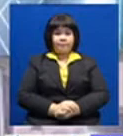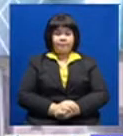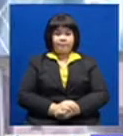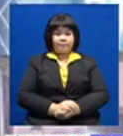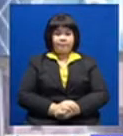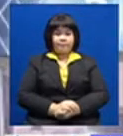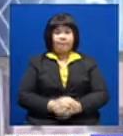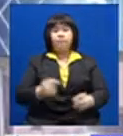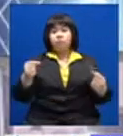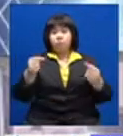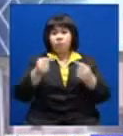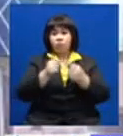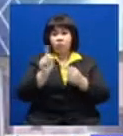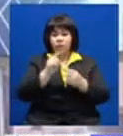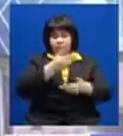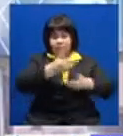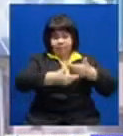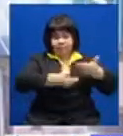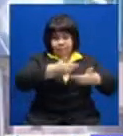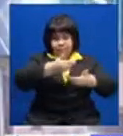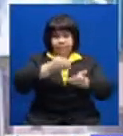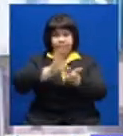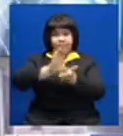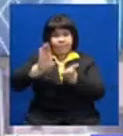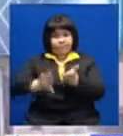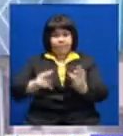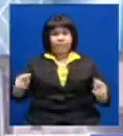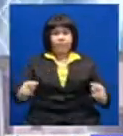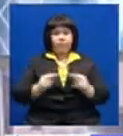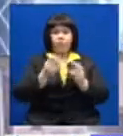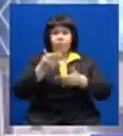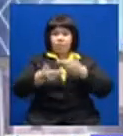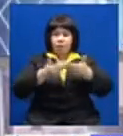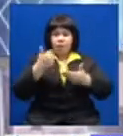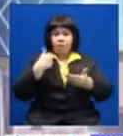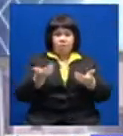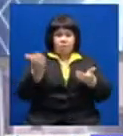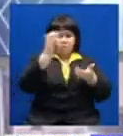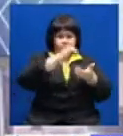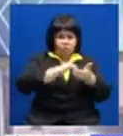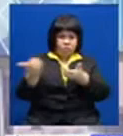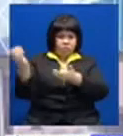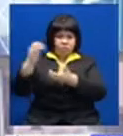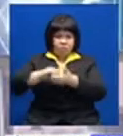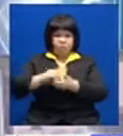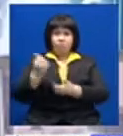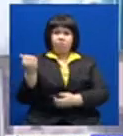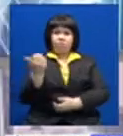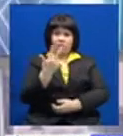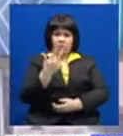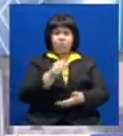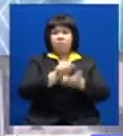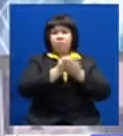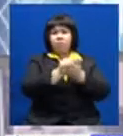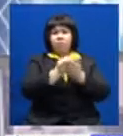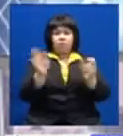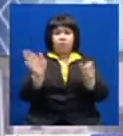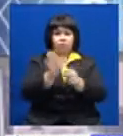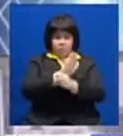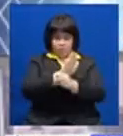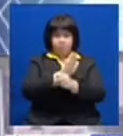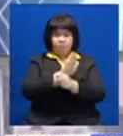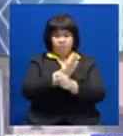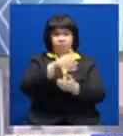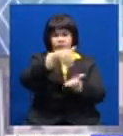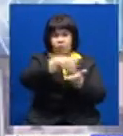ส่วนภารกิจด้านการค้าการลงทุนกระทรวงพาณิชย์ได้บูรณาการ 3หน่วยงานด้านธุรกิจการค้าให้บริการครบวงจรณจุดเดียว